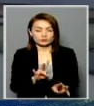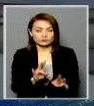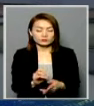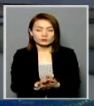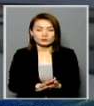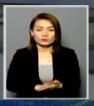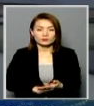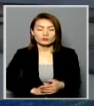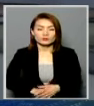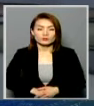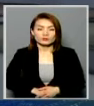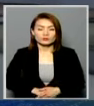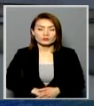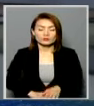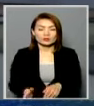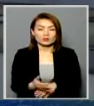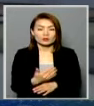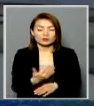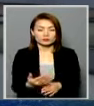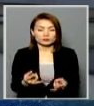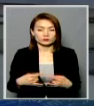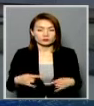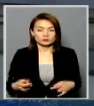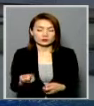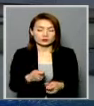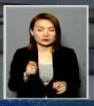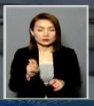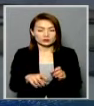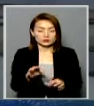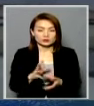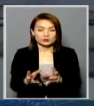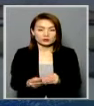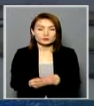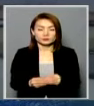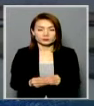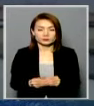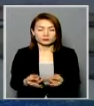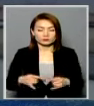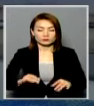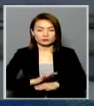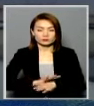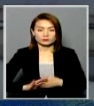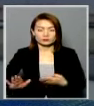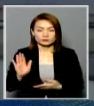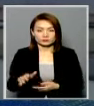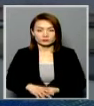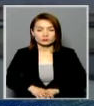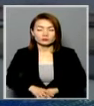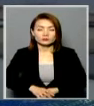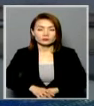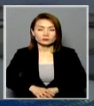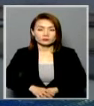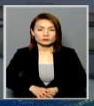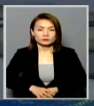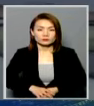кезде салқын суда балықтың жеген жемінің дәмдері бәрі кетуі керек, тазарып. Содан кейін ол